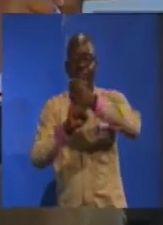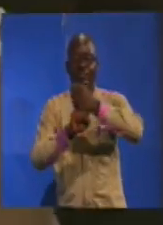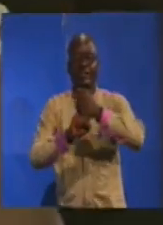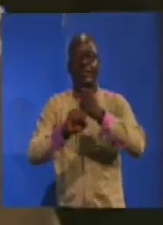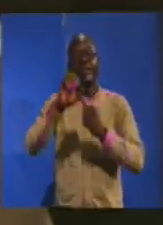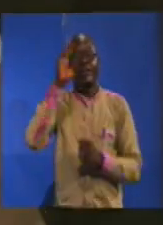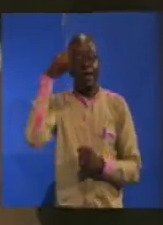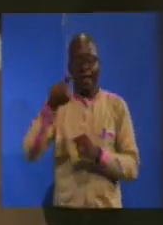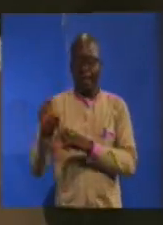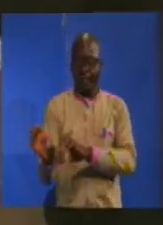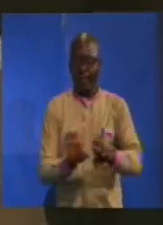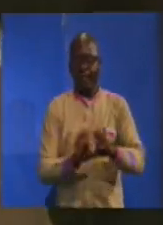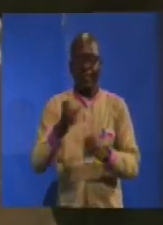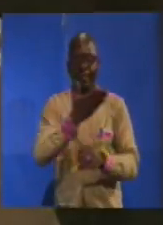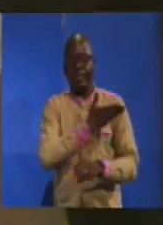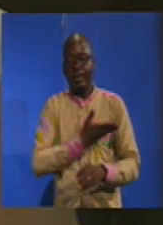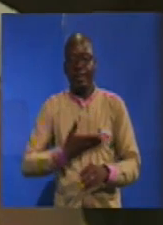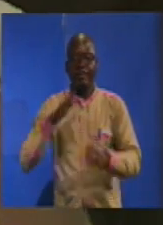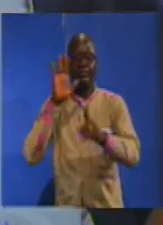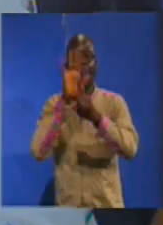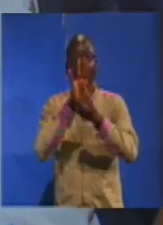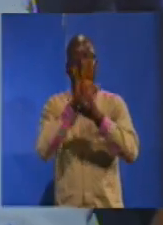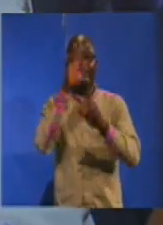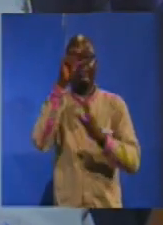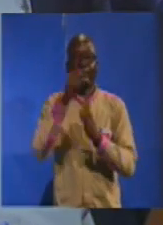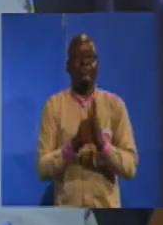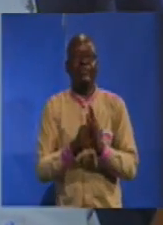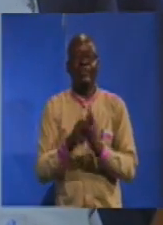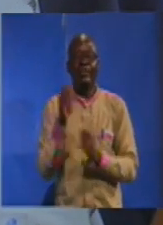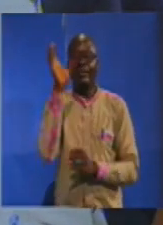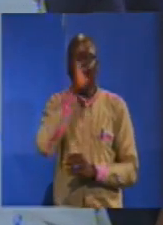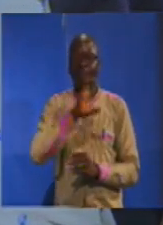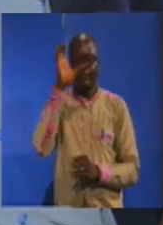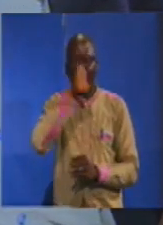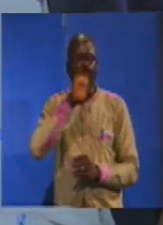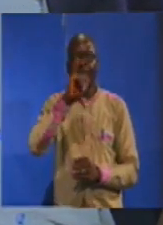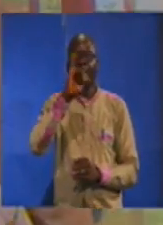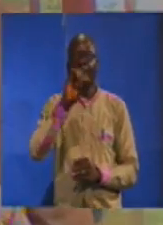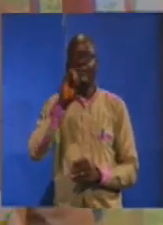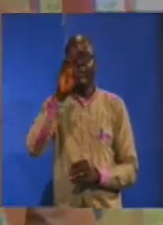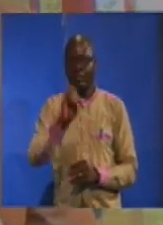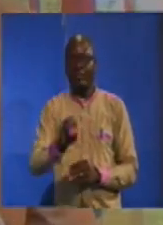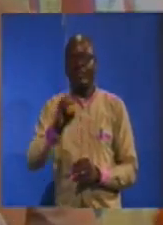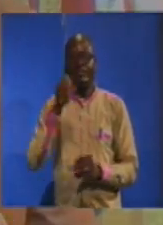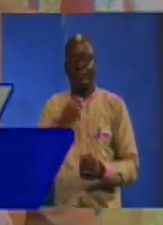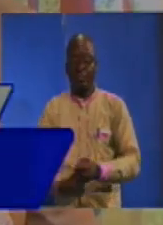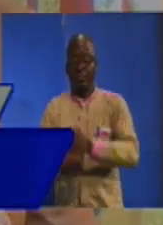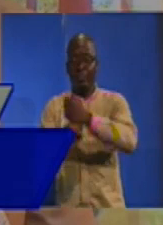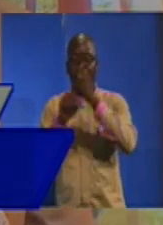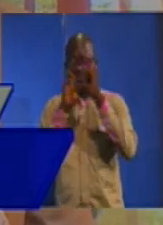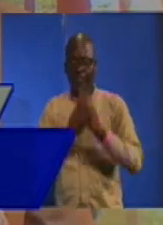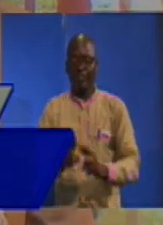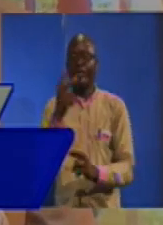joue en effet la carte de la prévention. La recherche, du moins la biosécurité, vise à faire respecter trois